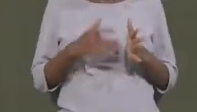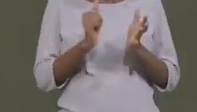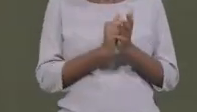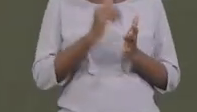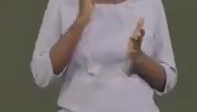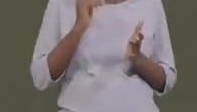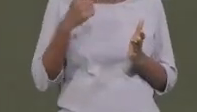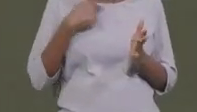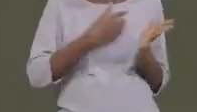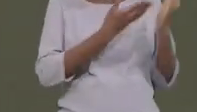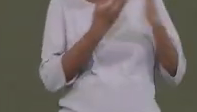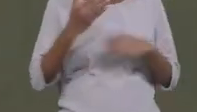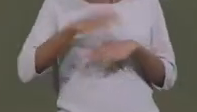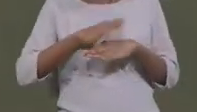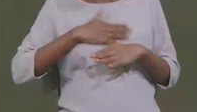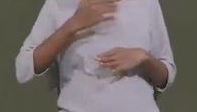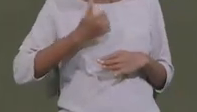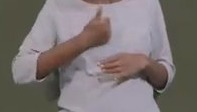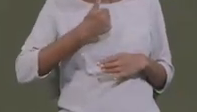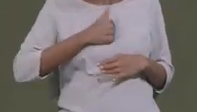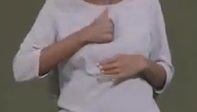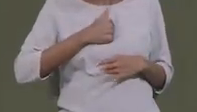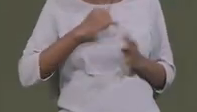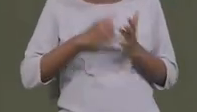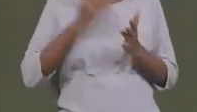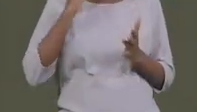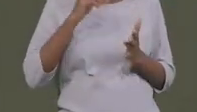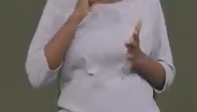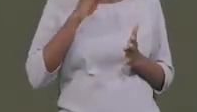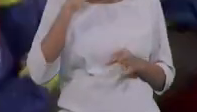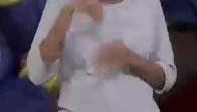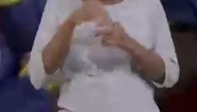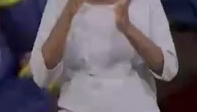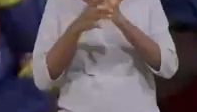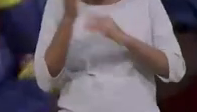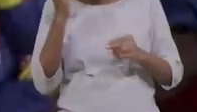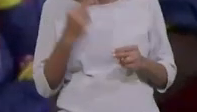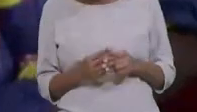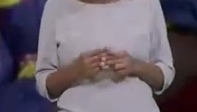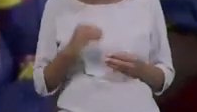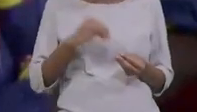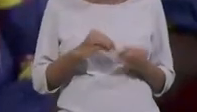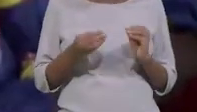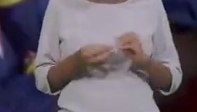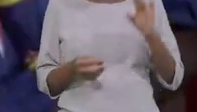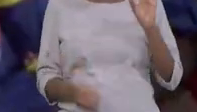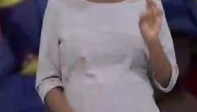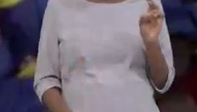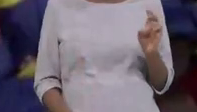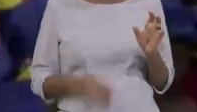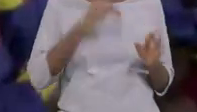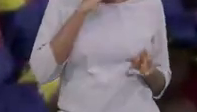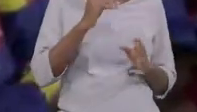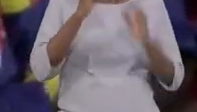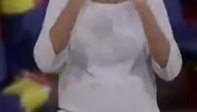d'émotion terrible que nous nous imposons et qui entraîne le malheur, ça ne sera plus ainsi au nom de Jésus.